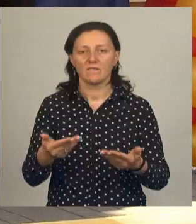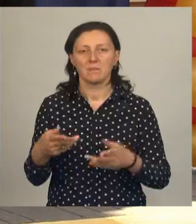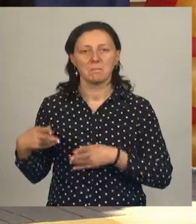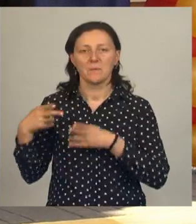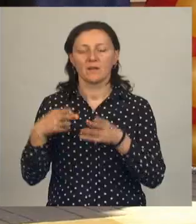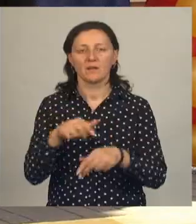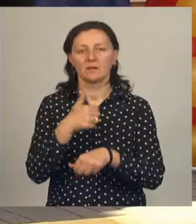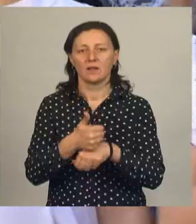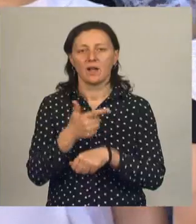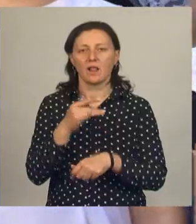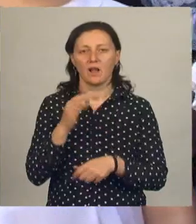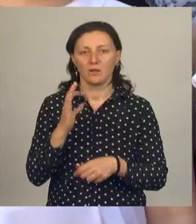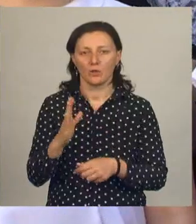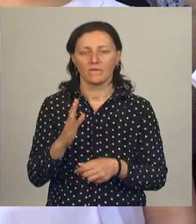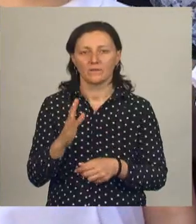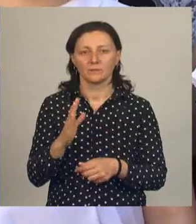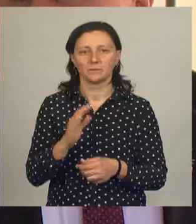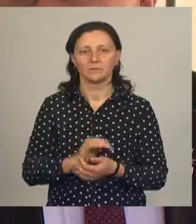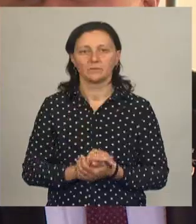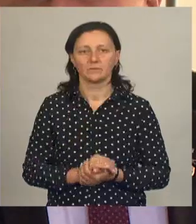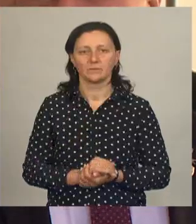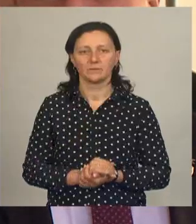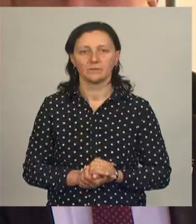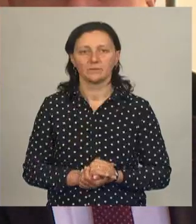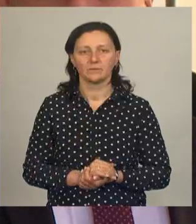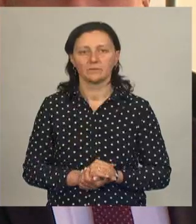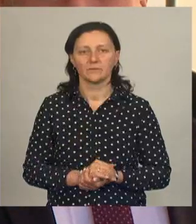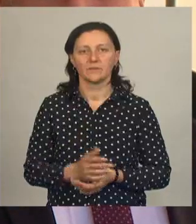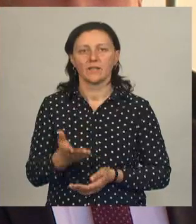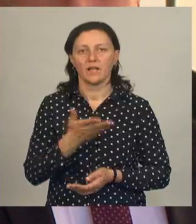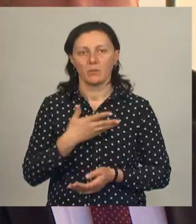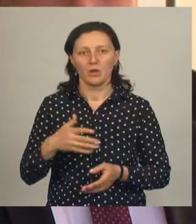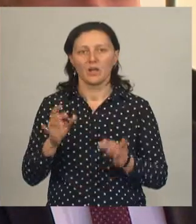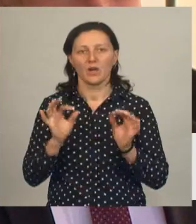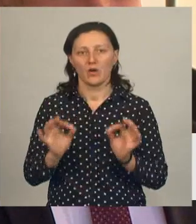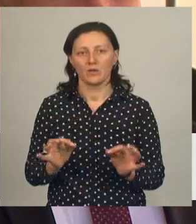приехал губернатор области Вячеслав Гладков. Мы, конечно,